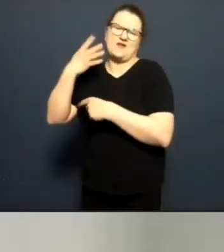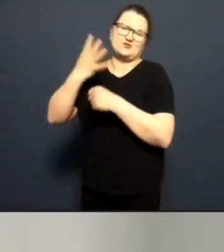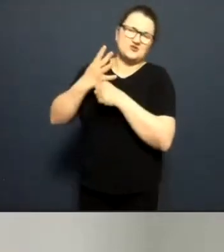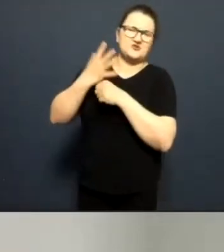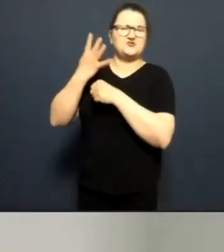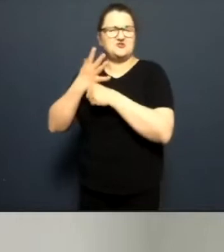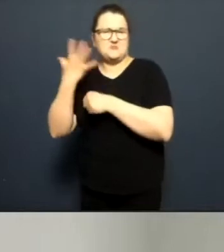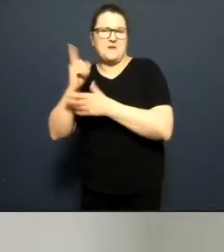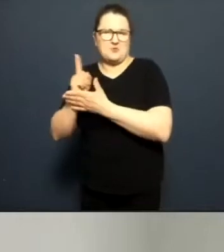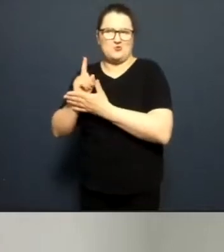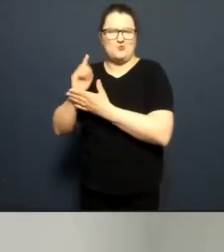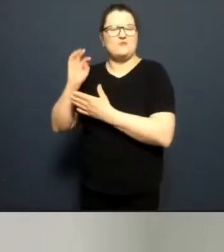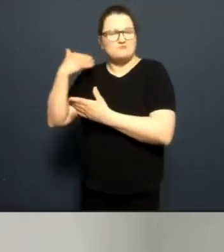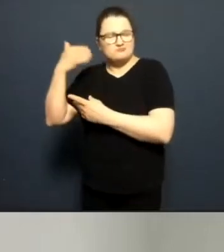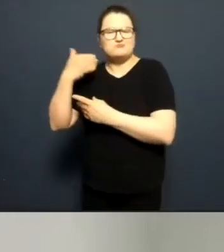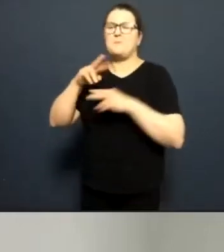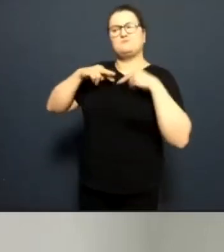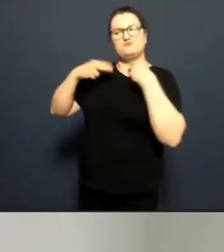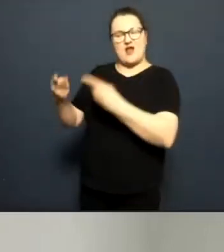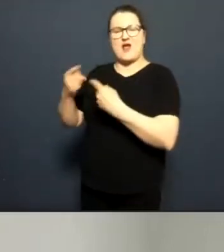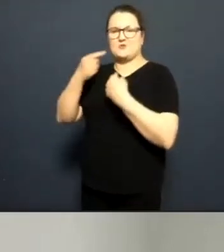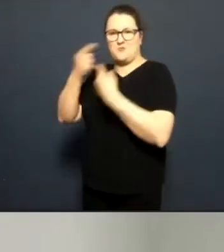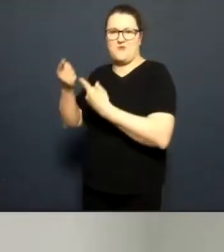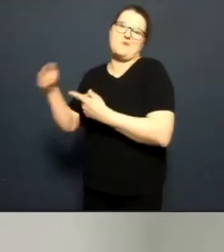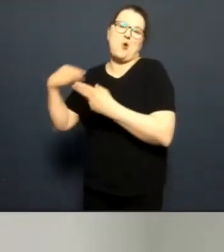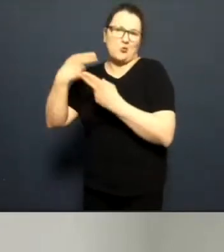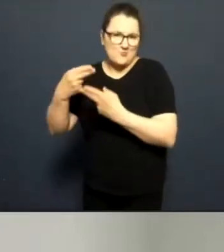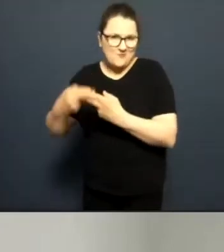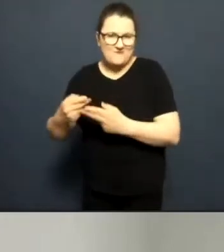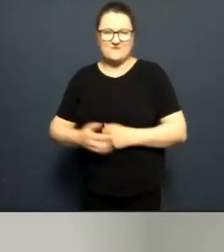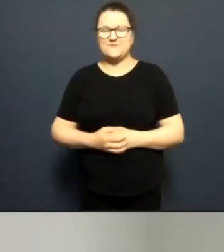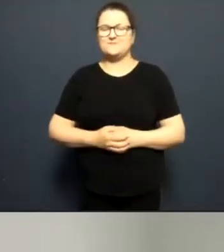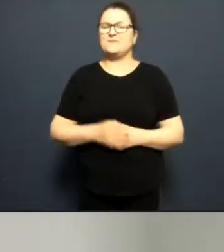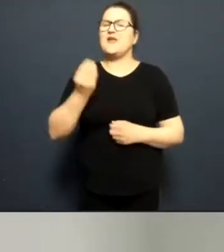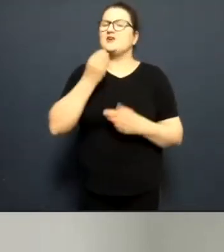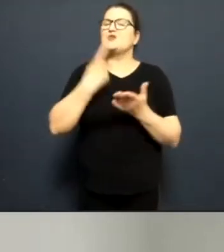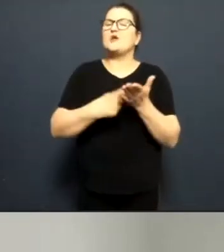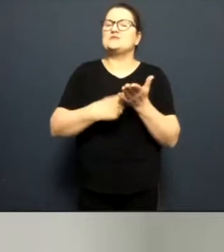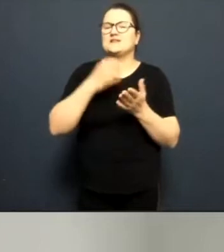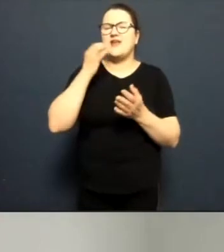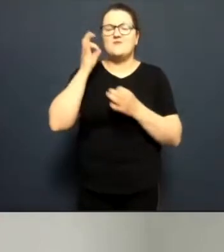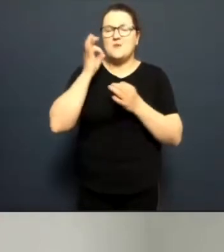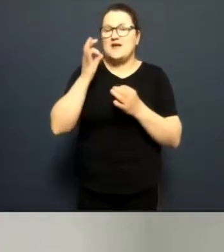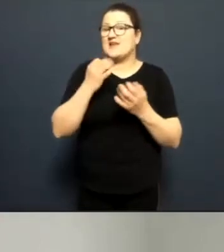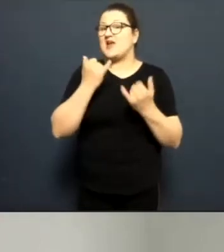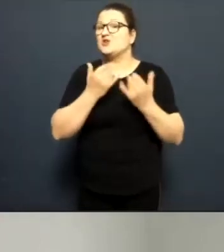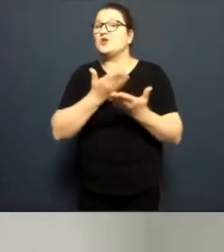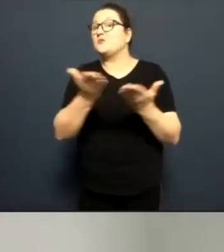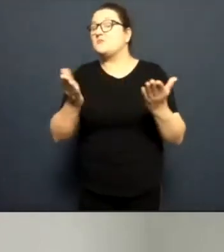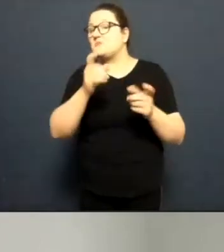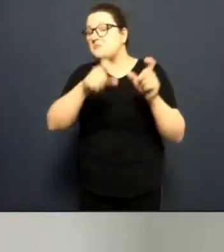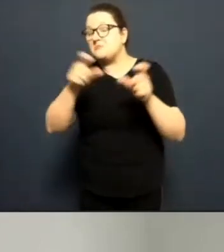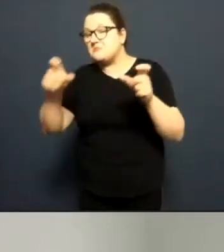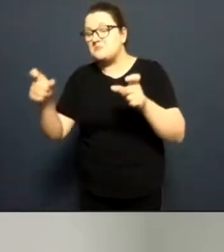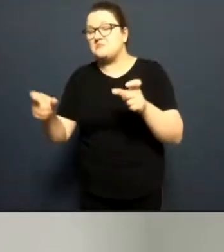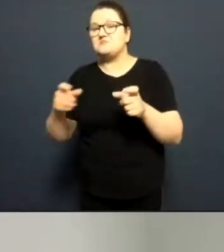minut, przekażę te pytania Pani Profesor. I ta ostatnia informacja. Jeżeli wśród nas są Państwo,